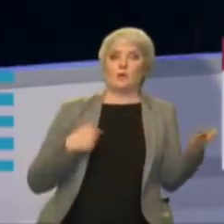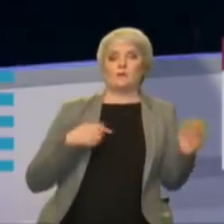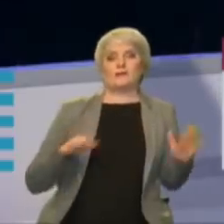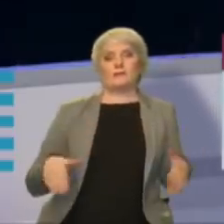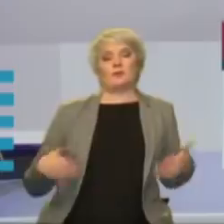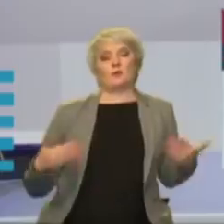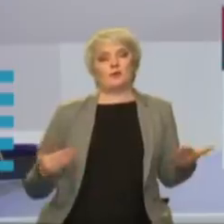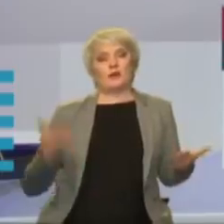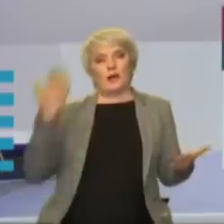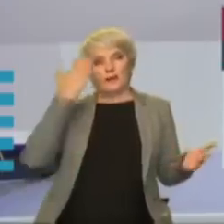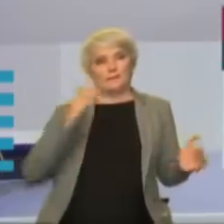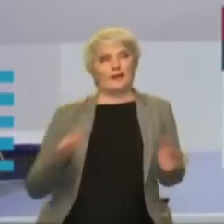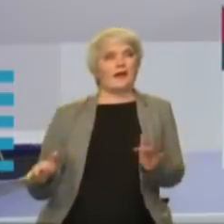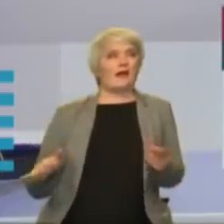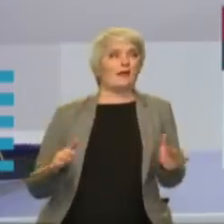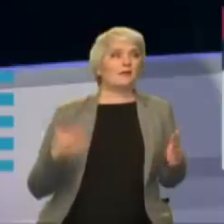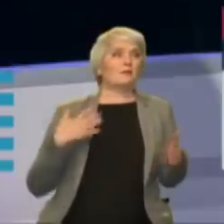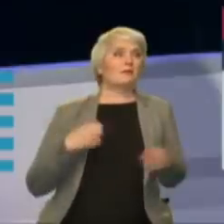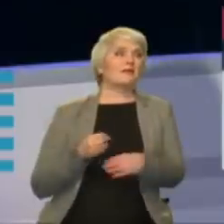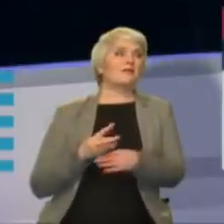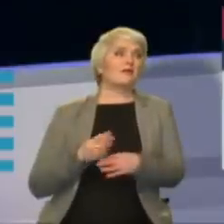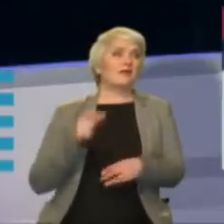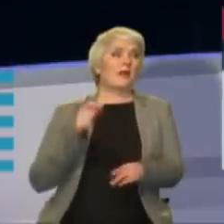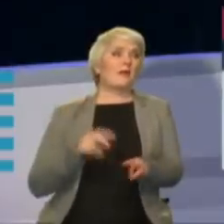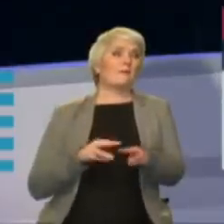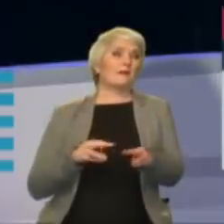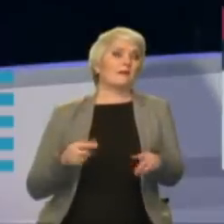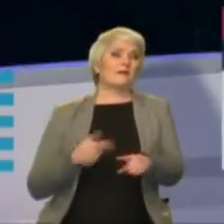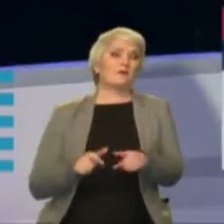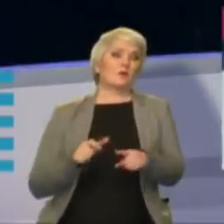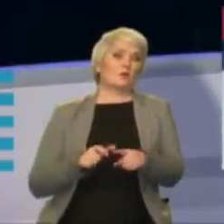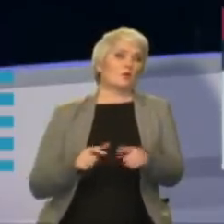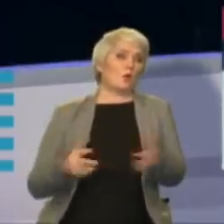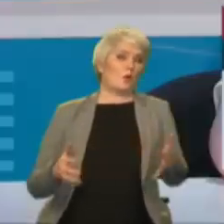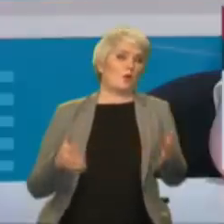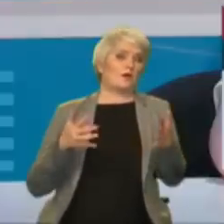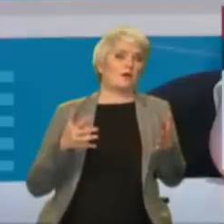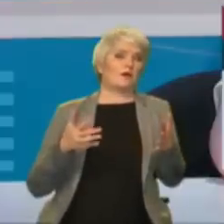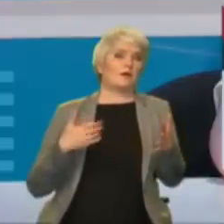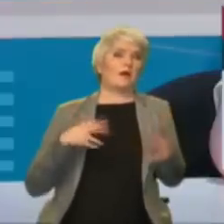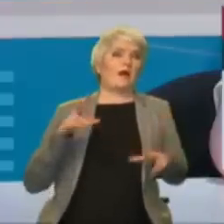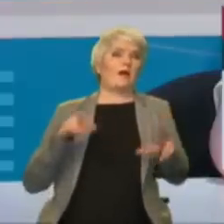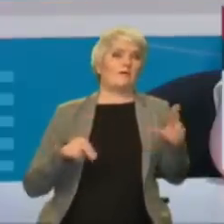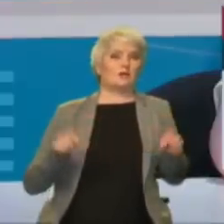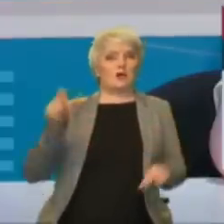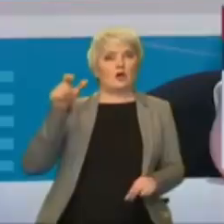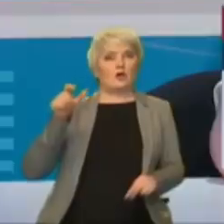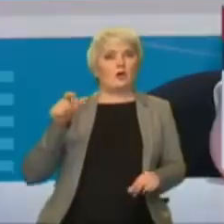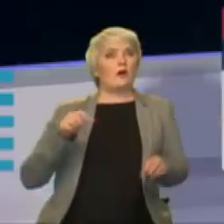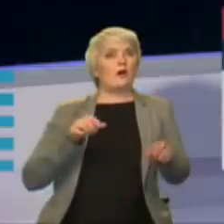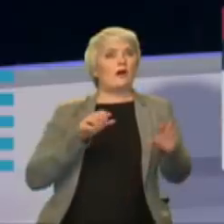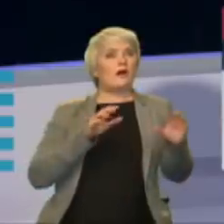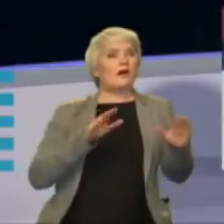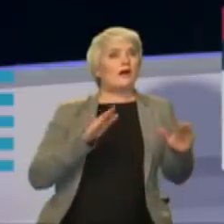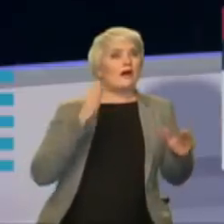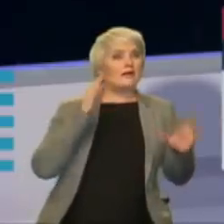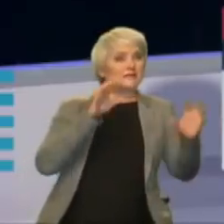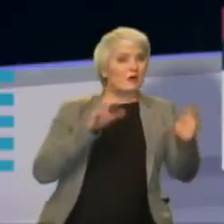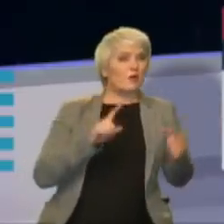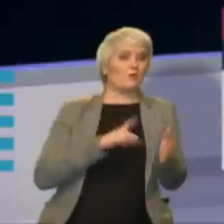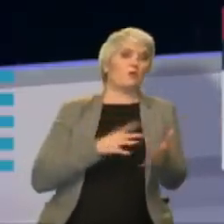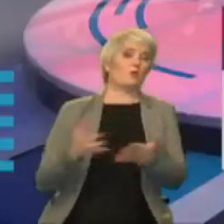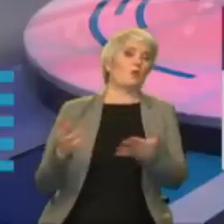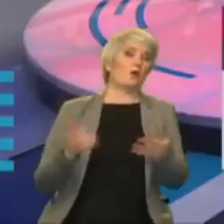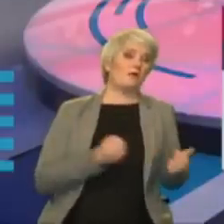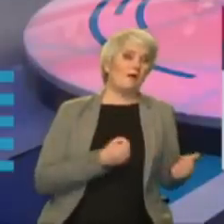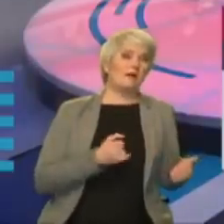запропонували механізм звільнення міністрів, дуже конкретний. І я вважаю, що він повинен бути ухвалений і має